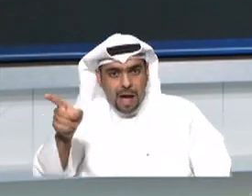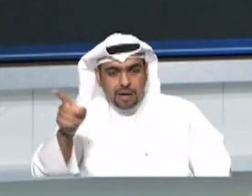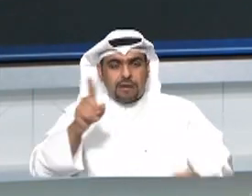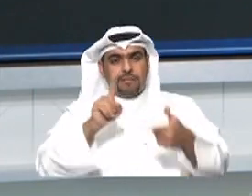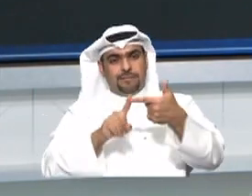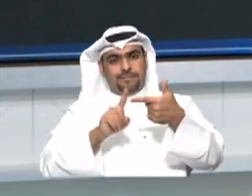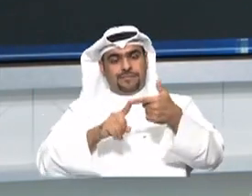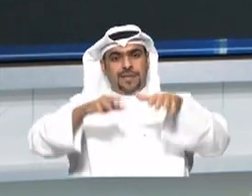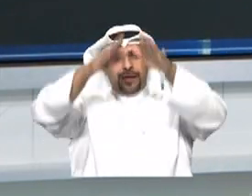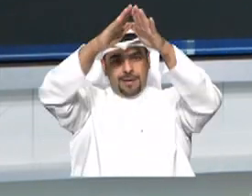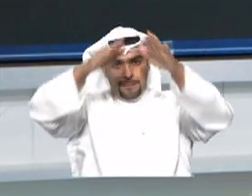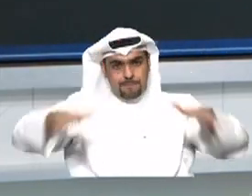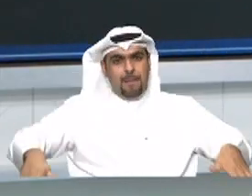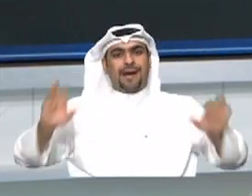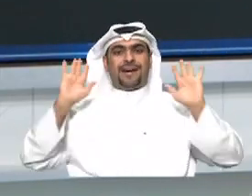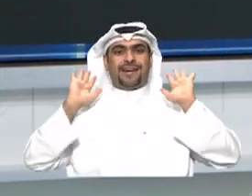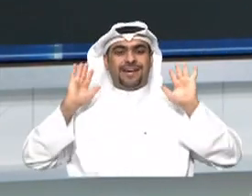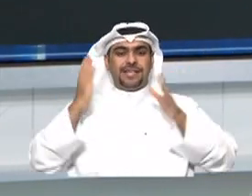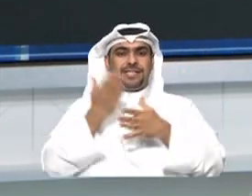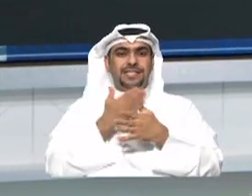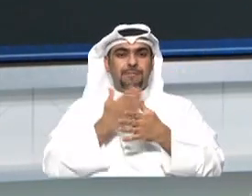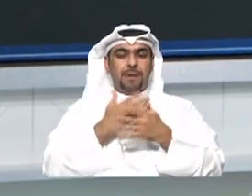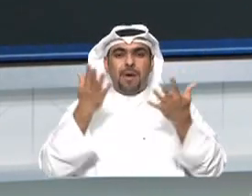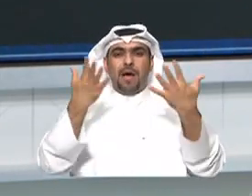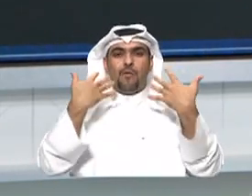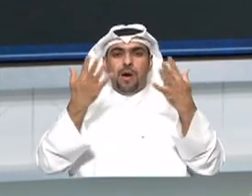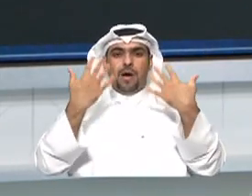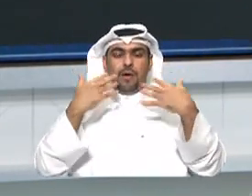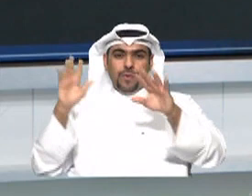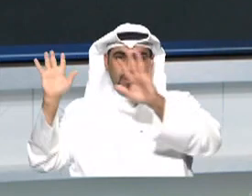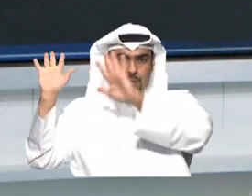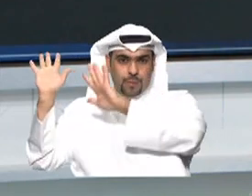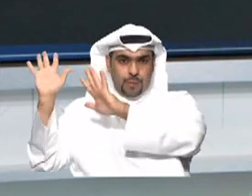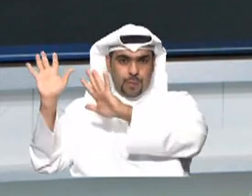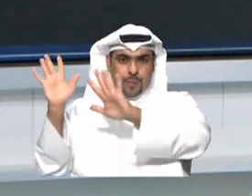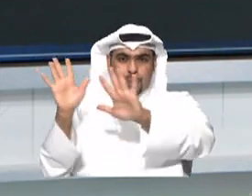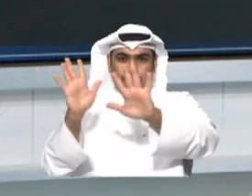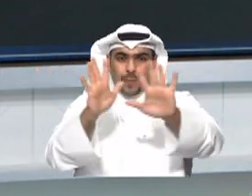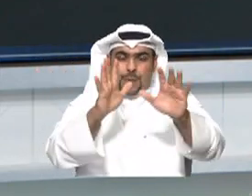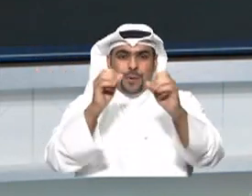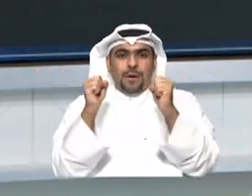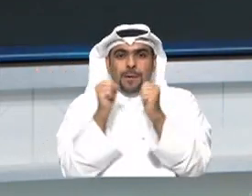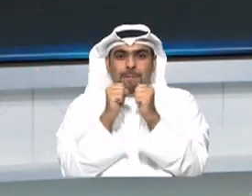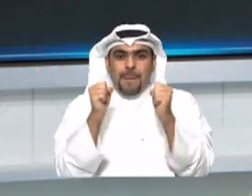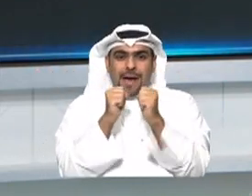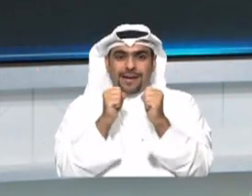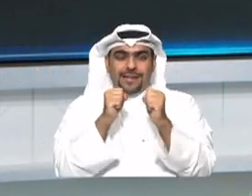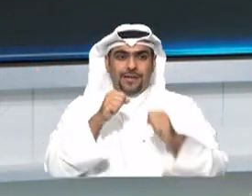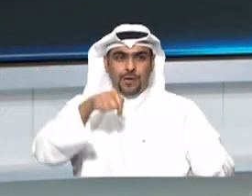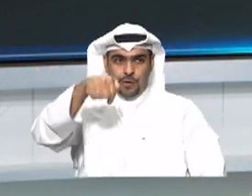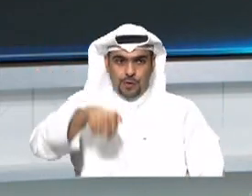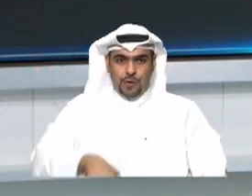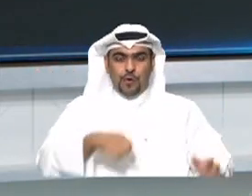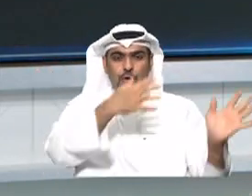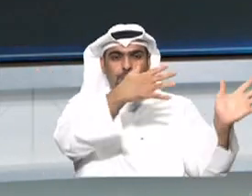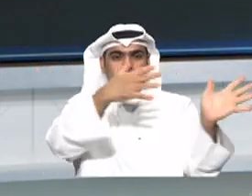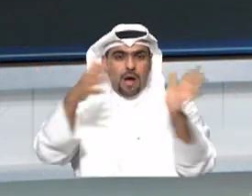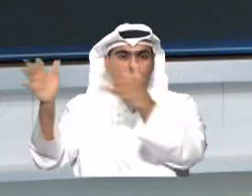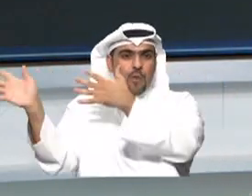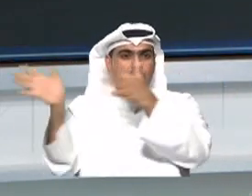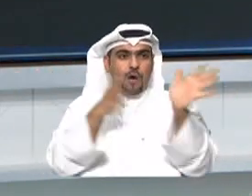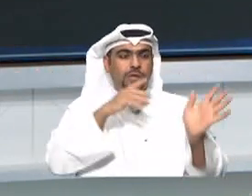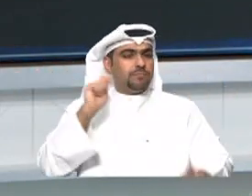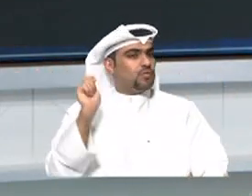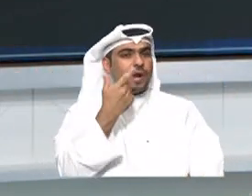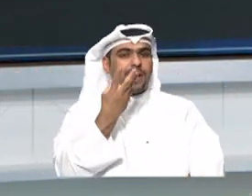الشمالية الغربية إلى متقلبة الاتجاه تراوح سرعتها بشكل عام ما بين 6 إلى 26 كيلومتر في الساعة. درجات الحرارة المتوقعة